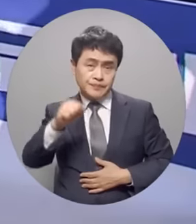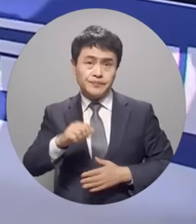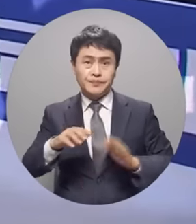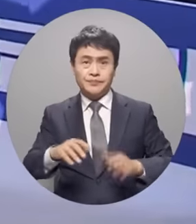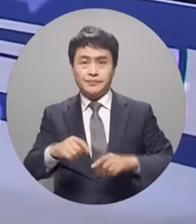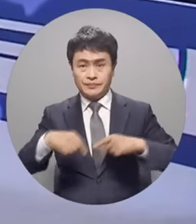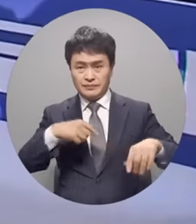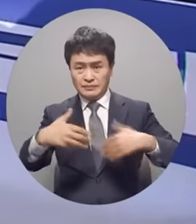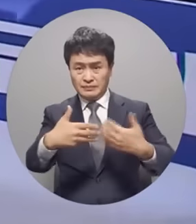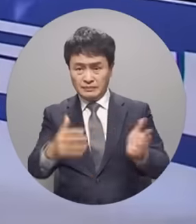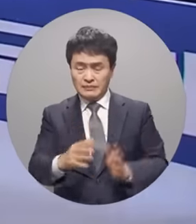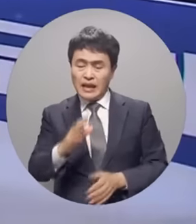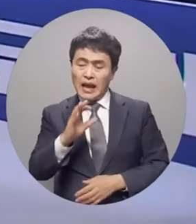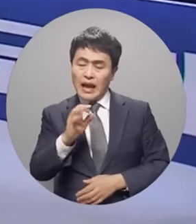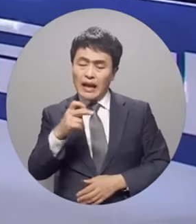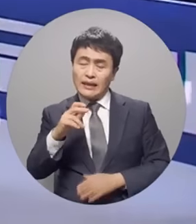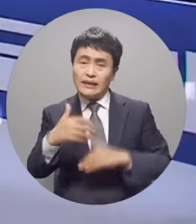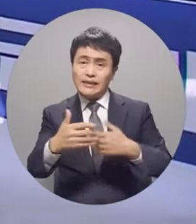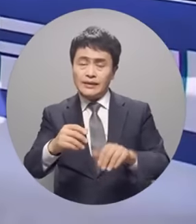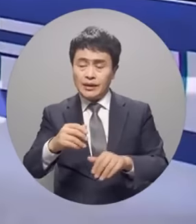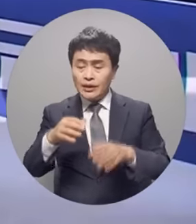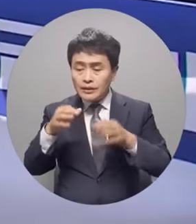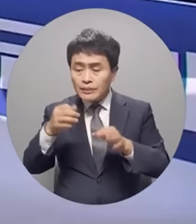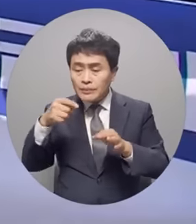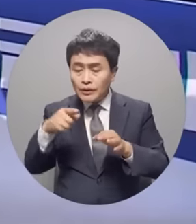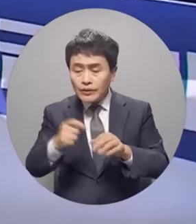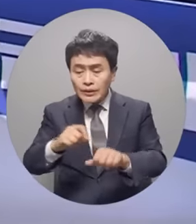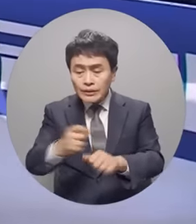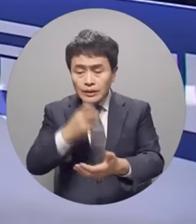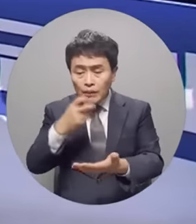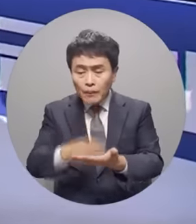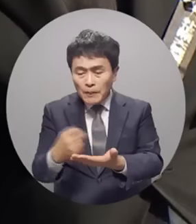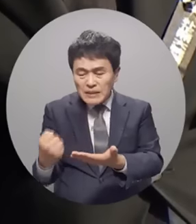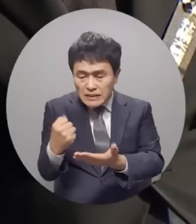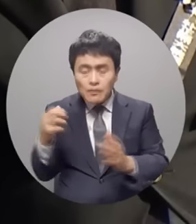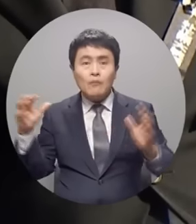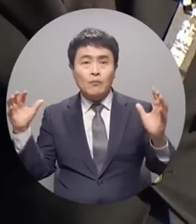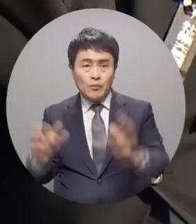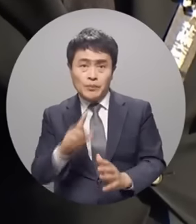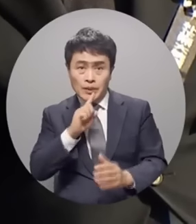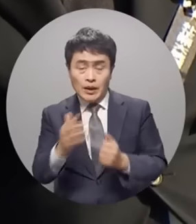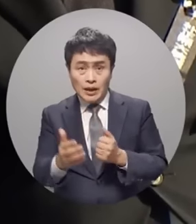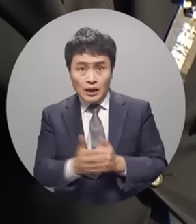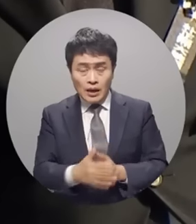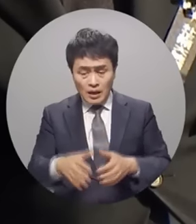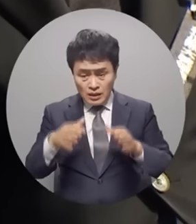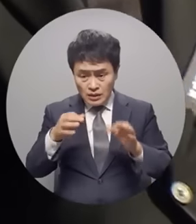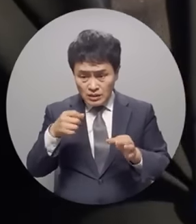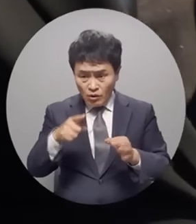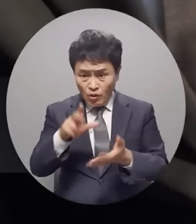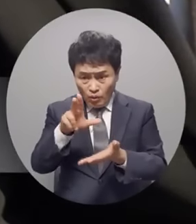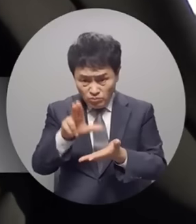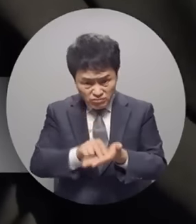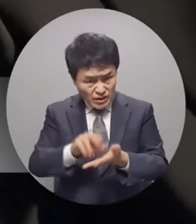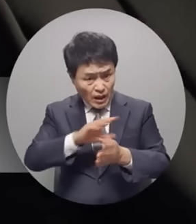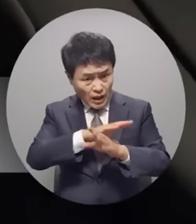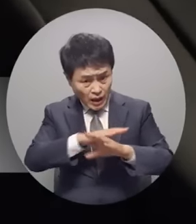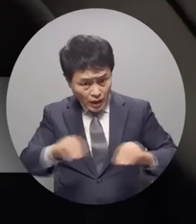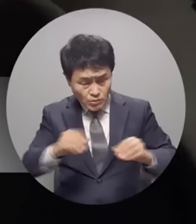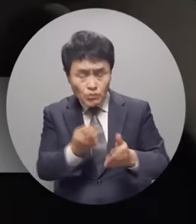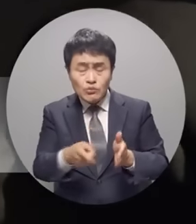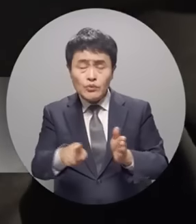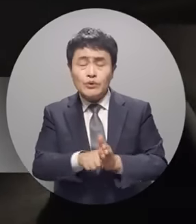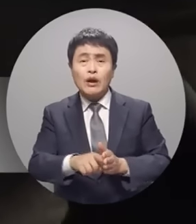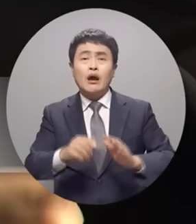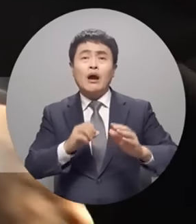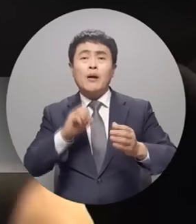정권의 아킬레스건인 김 여사 특검법 추진 동력을 모으겠다는 겁니다. 김건희 리스크 해소를 주장해온 국민의힘 한동훈 대표는